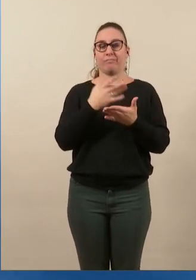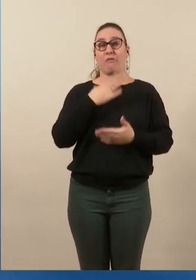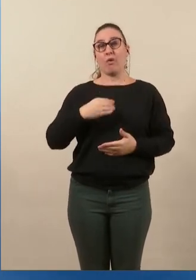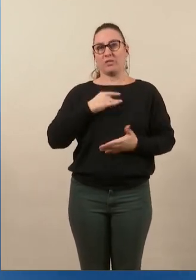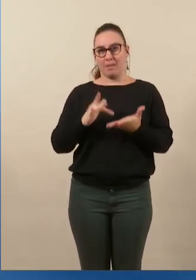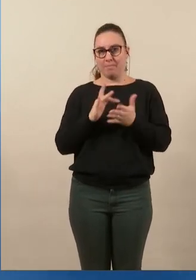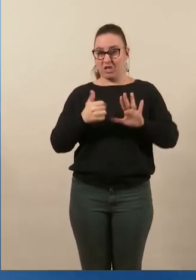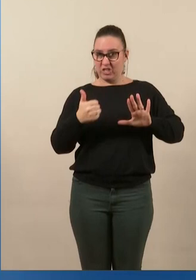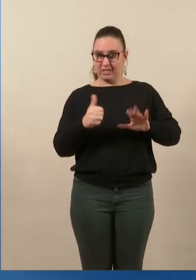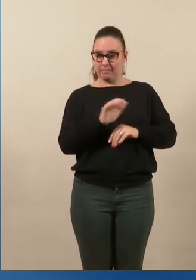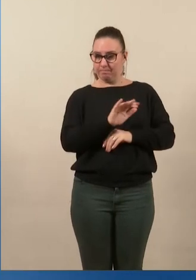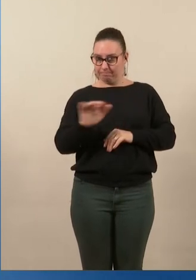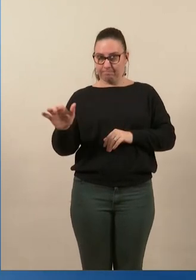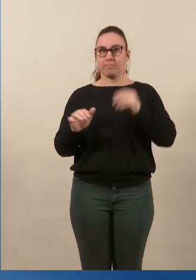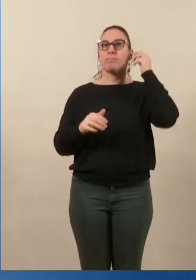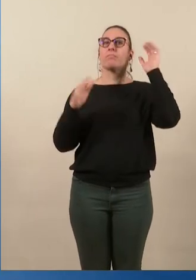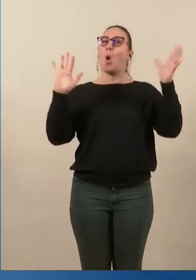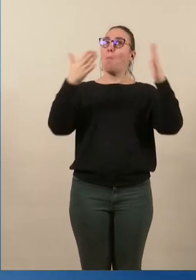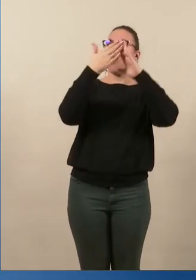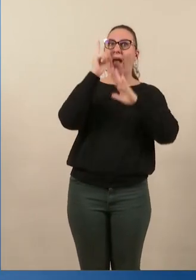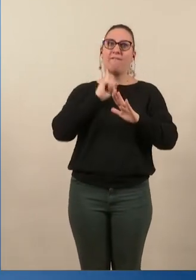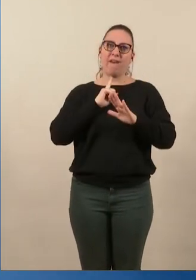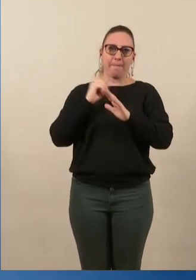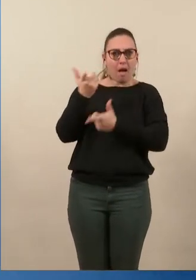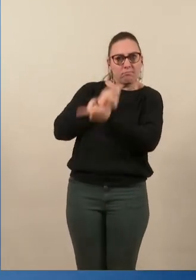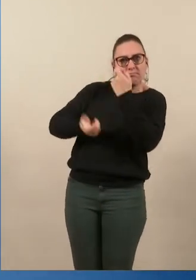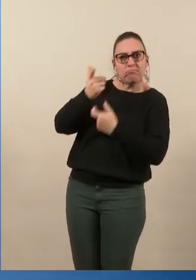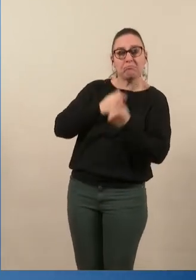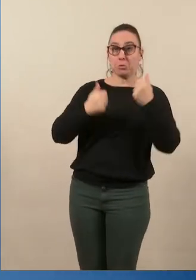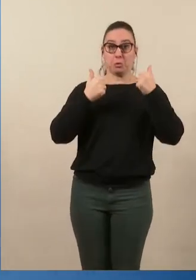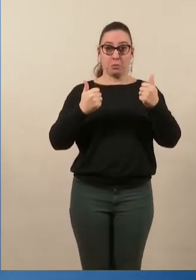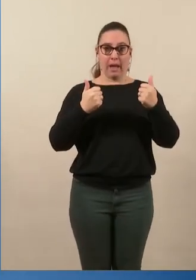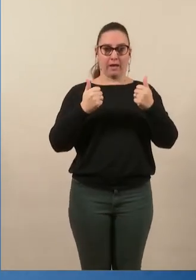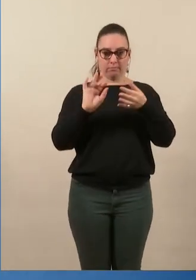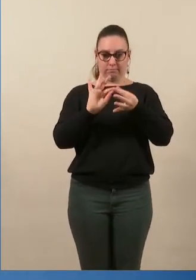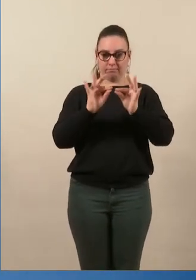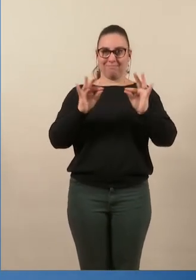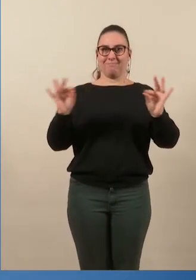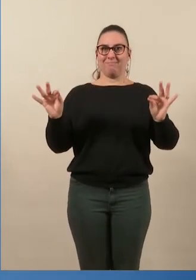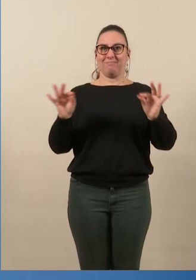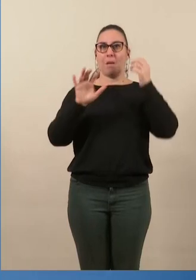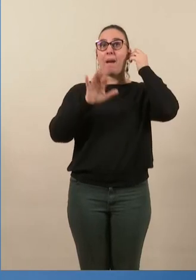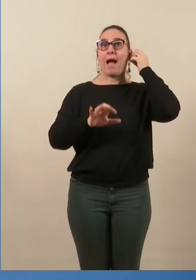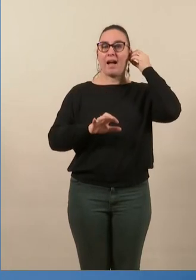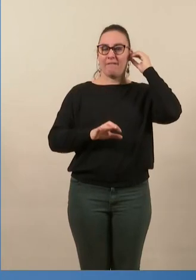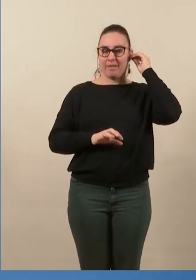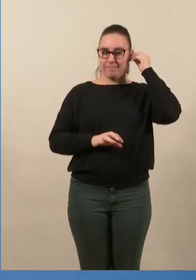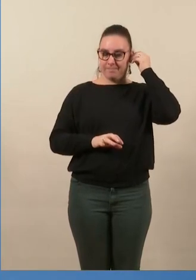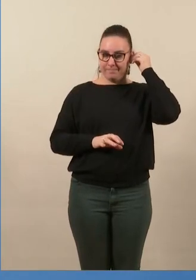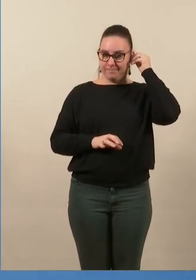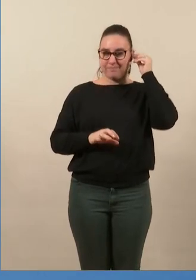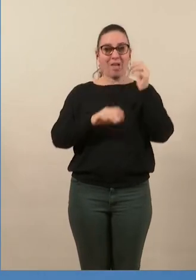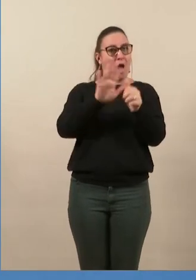accompagnez les femmes dans leur accès à la montagne super vous et là vous dites quand vous développez dans le paragraphe vous